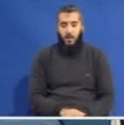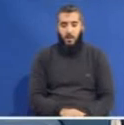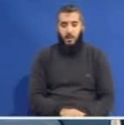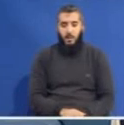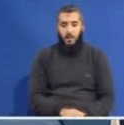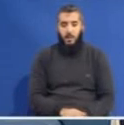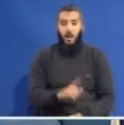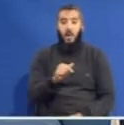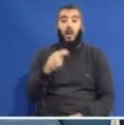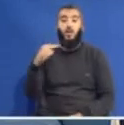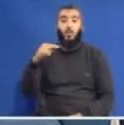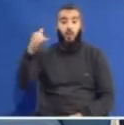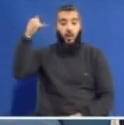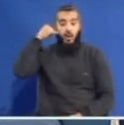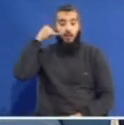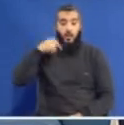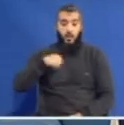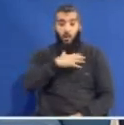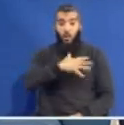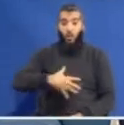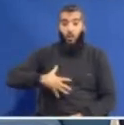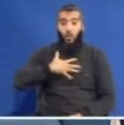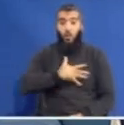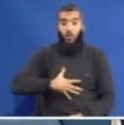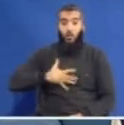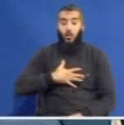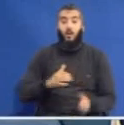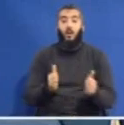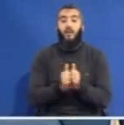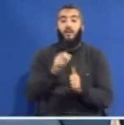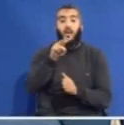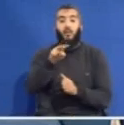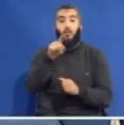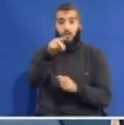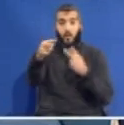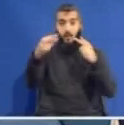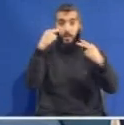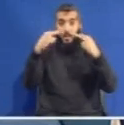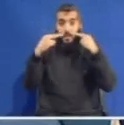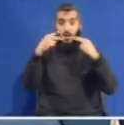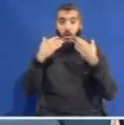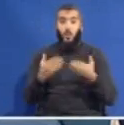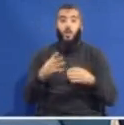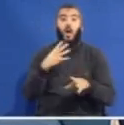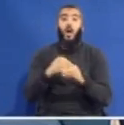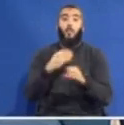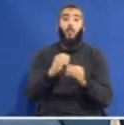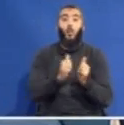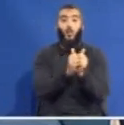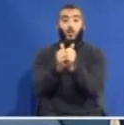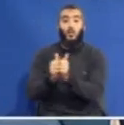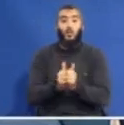شكرا، هذا رقم التواصل، نسعد بأن نكون معا على صعيد وعي واحد